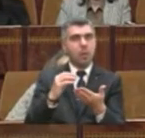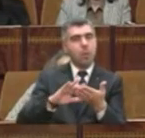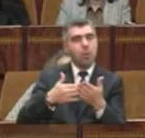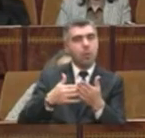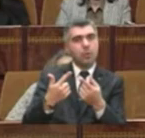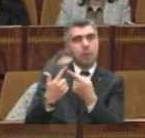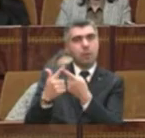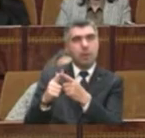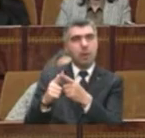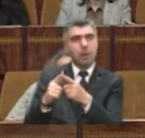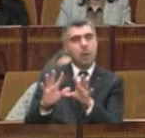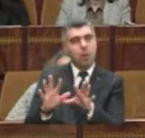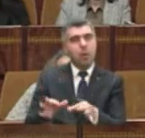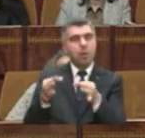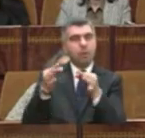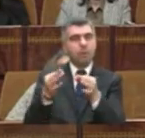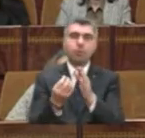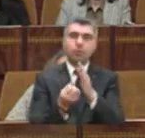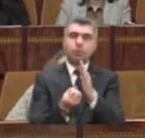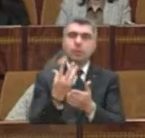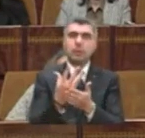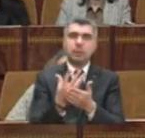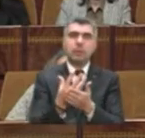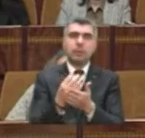المنشات انتاجيه اللي عادي تقدر